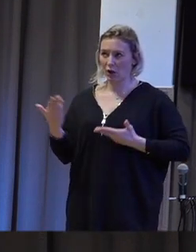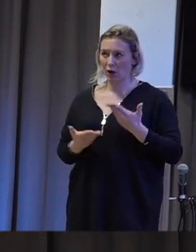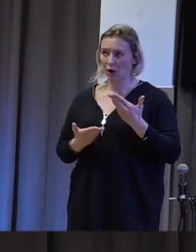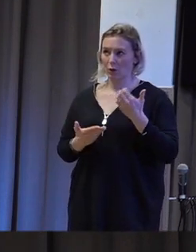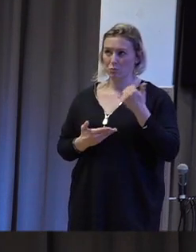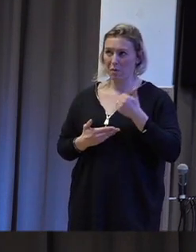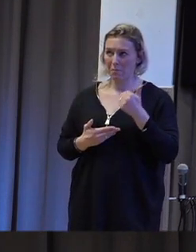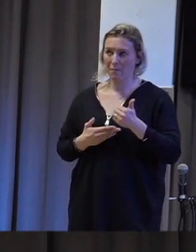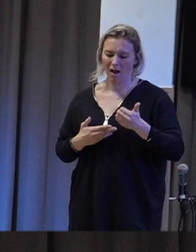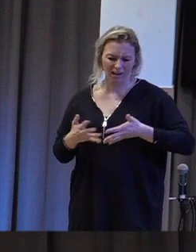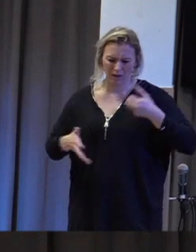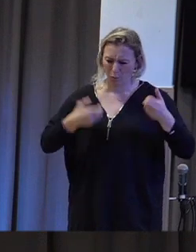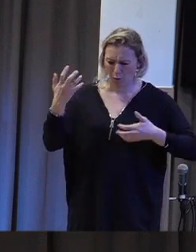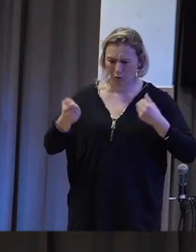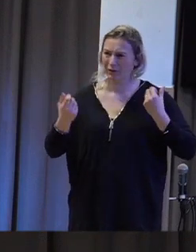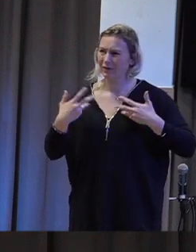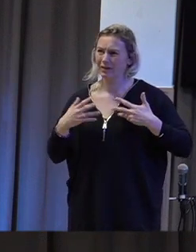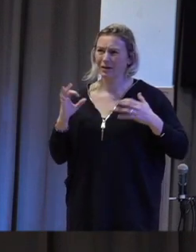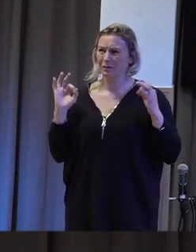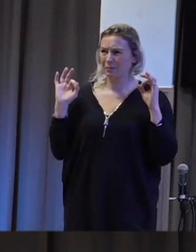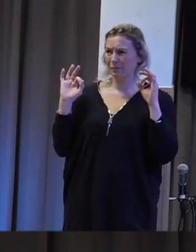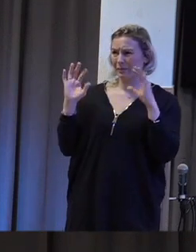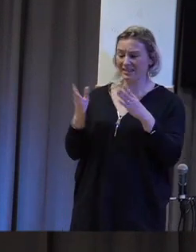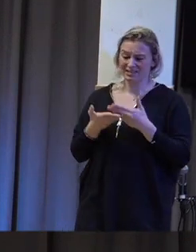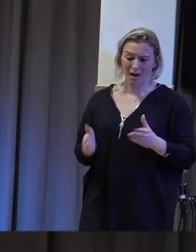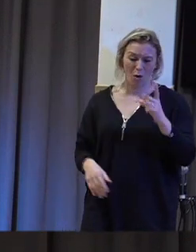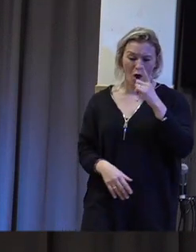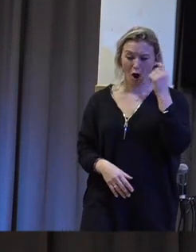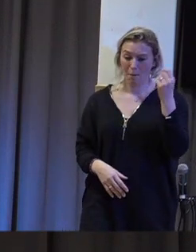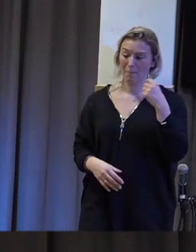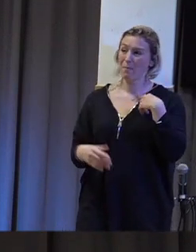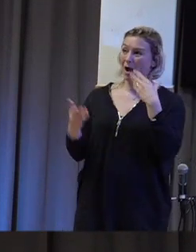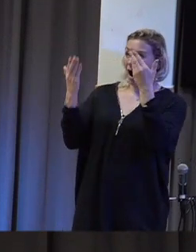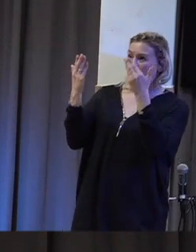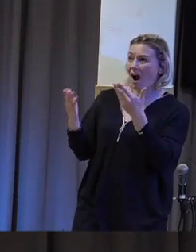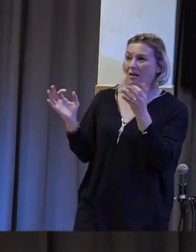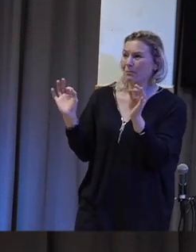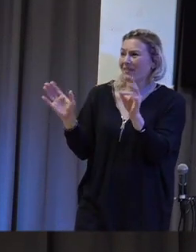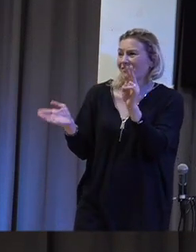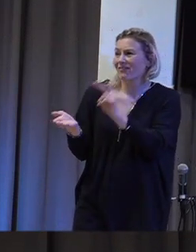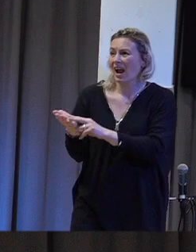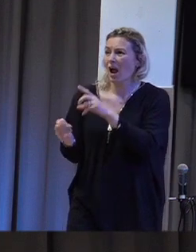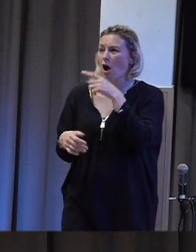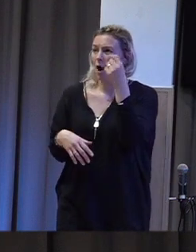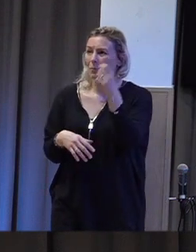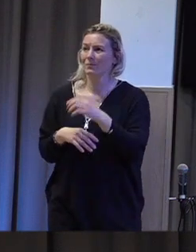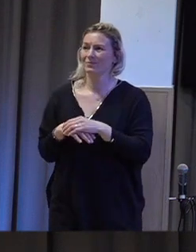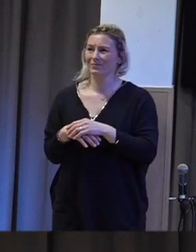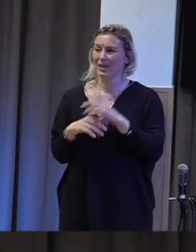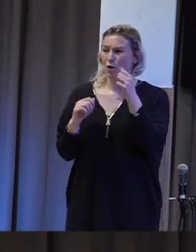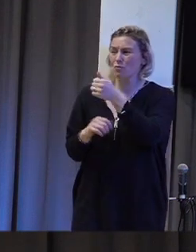comme un vrai homme. Il s'est humilié lui-même, se rendant obéissant jusqu'à la mort, même jusqu'à la mort de la croix.